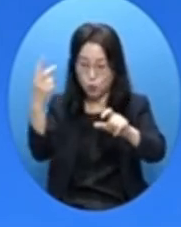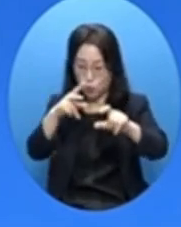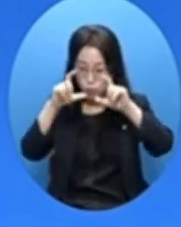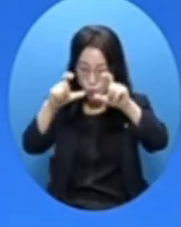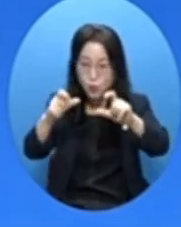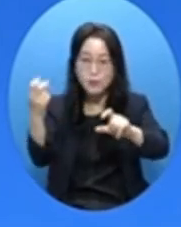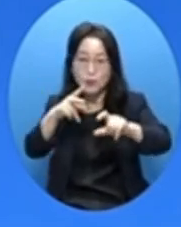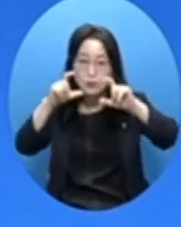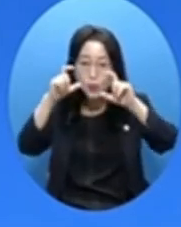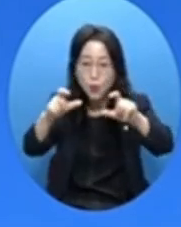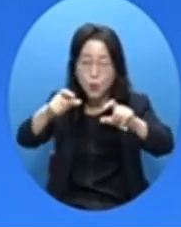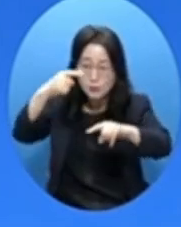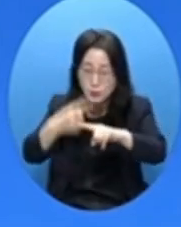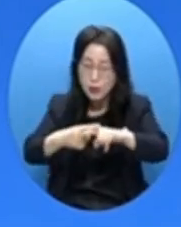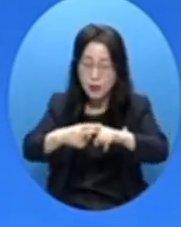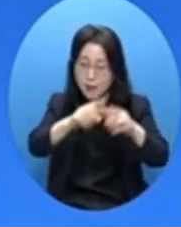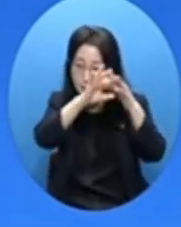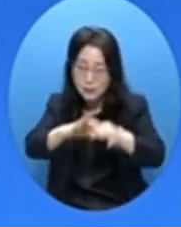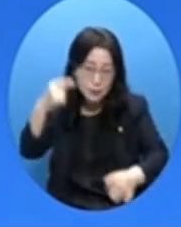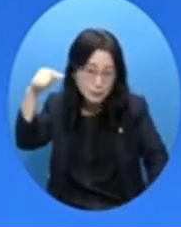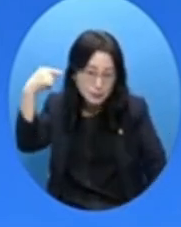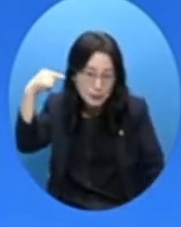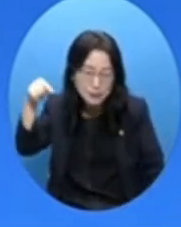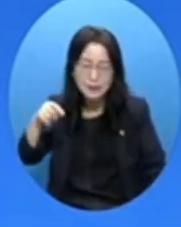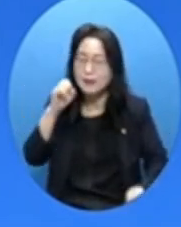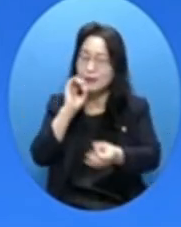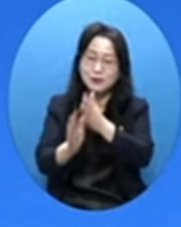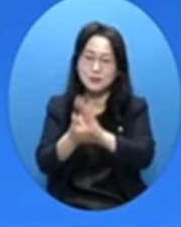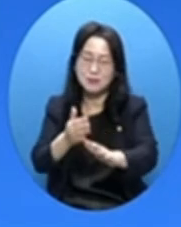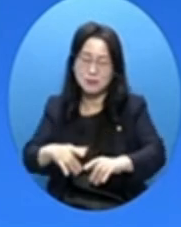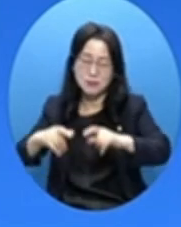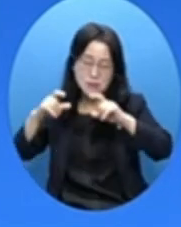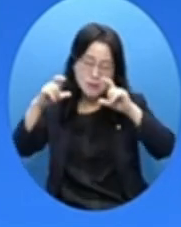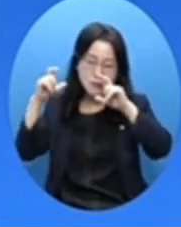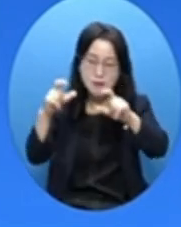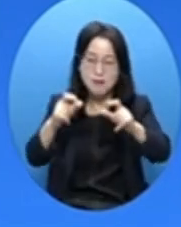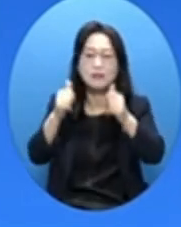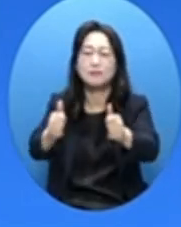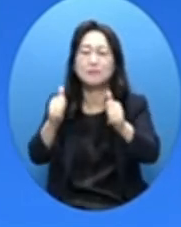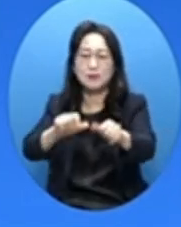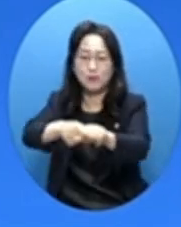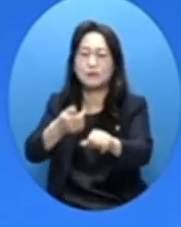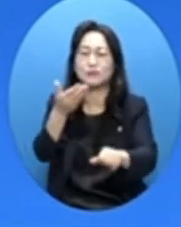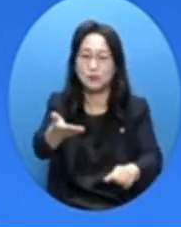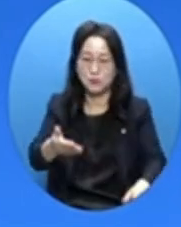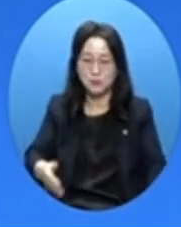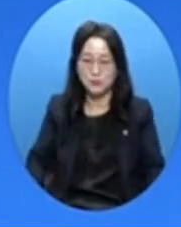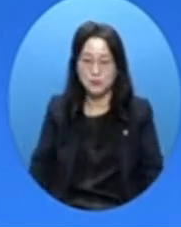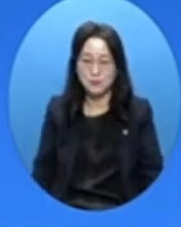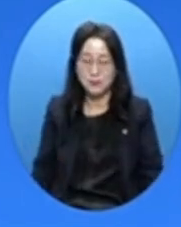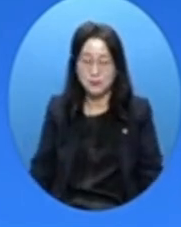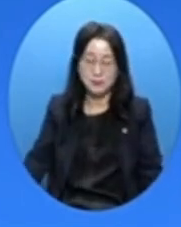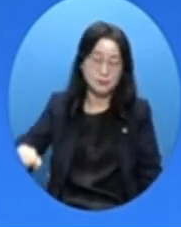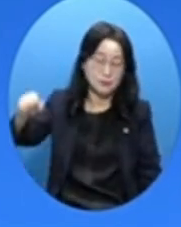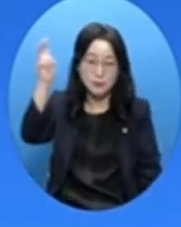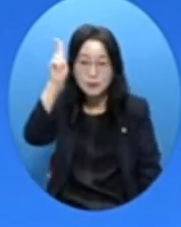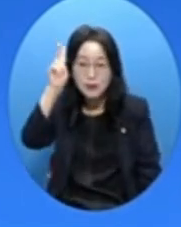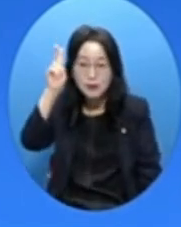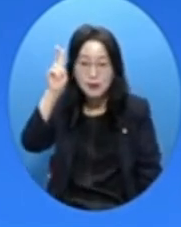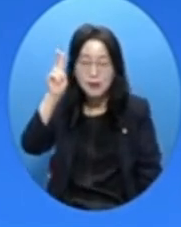하시고 경우가 있다 가끔 에 두렵기 아니었지만 이와 같이 엄하게 심판하시는 것입니다 하루아침에